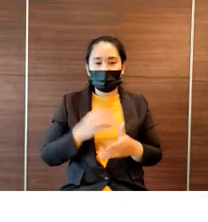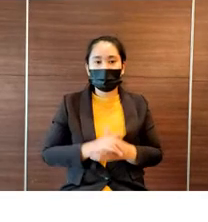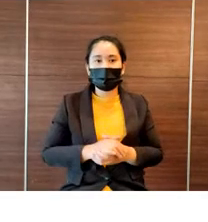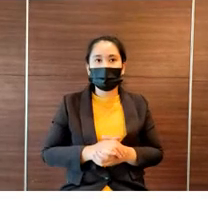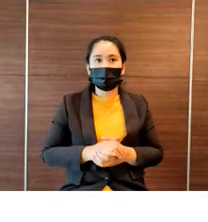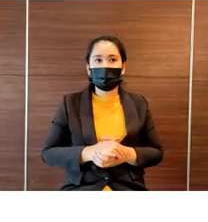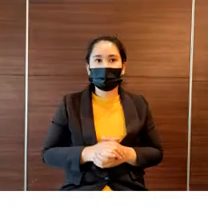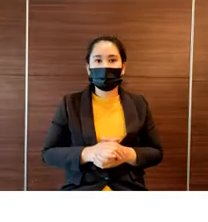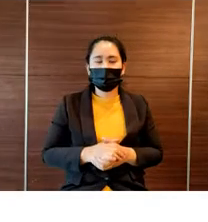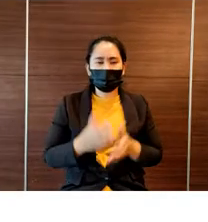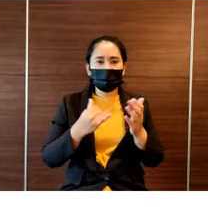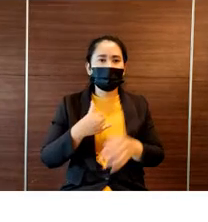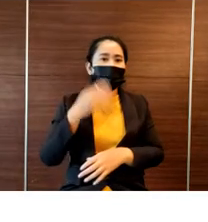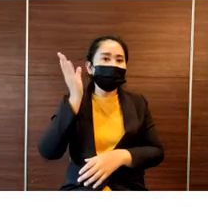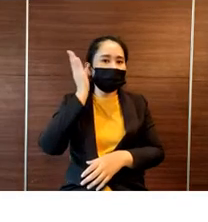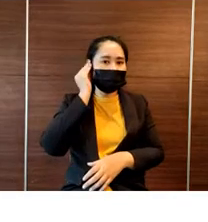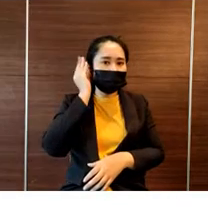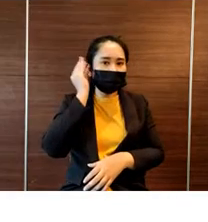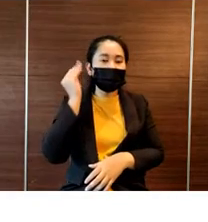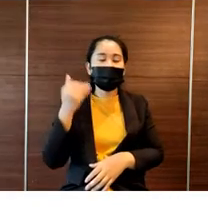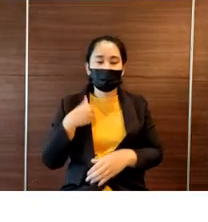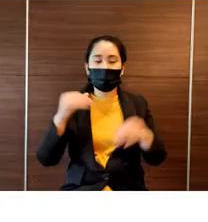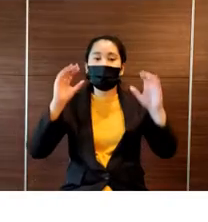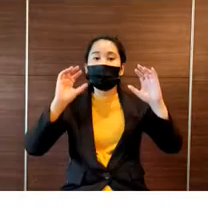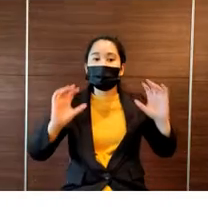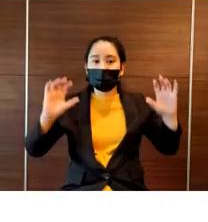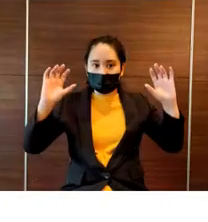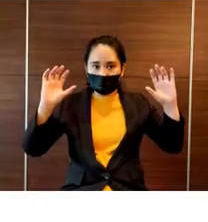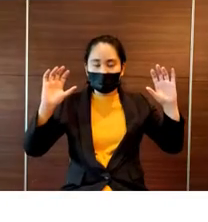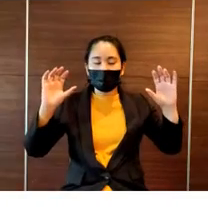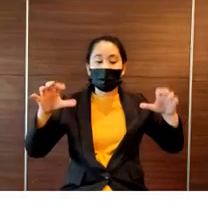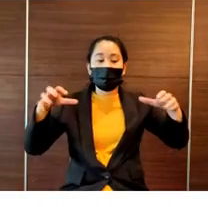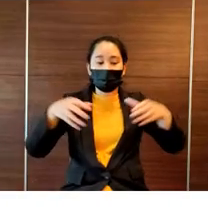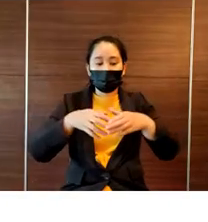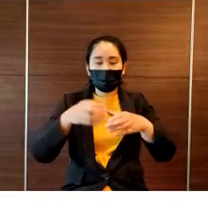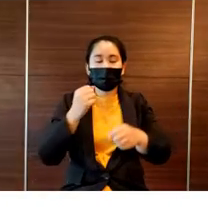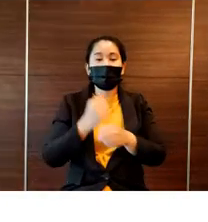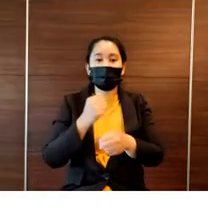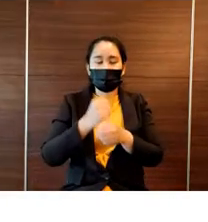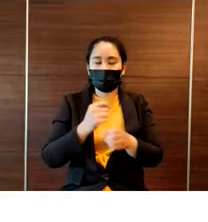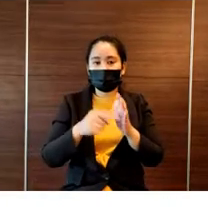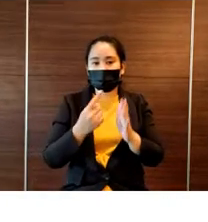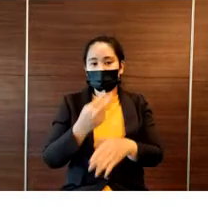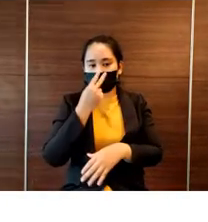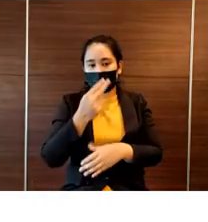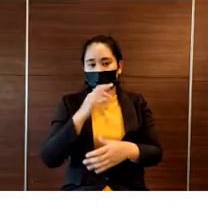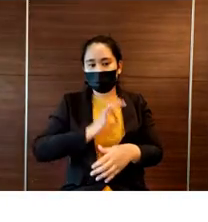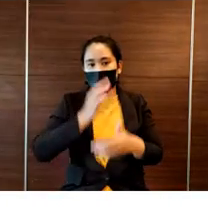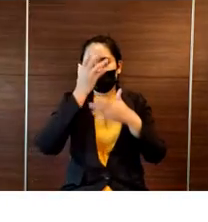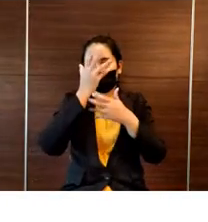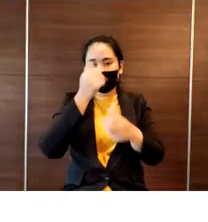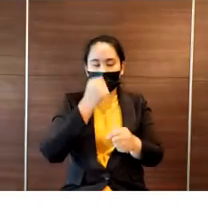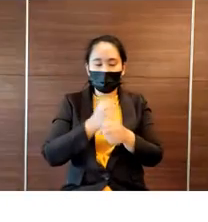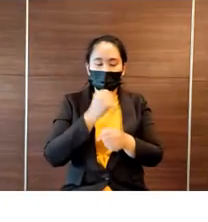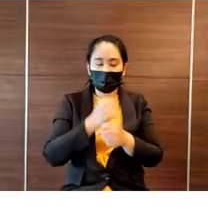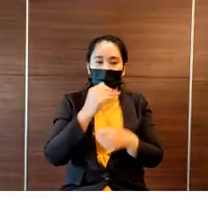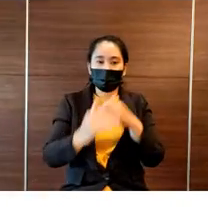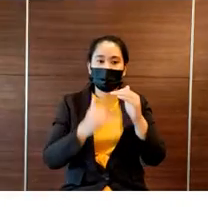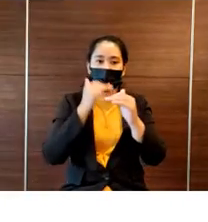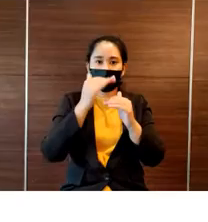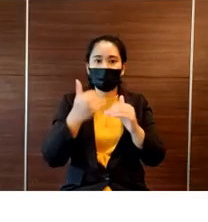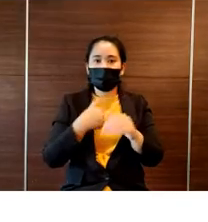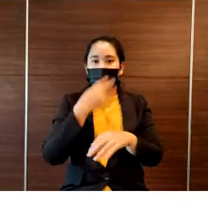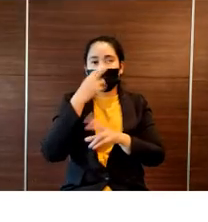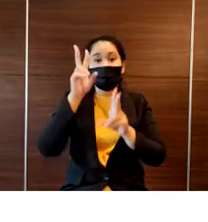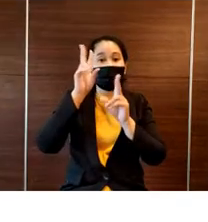อัมก็พอจะได้ยินบ้างว่าทางรัฐบาลได้เริ่มให้ความสนใจเรื่องของ harm reduction มากขึ้น เห็นตามสื่อ